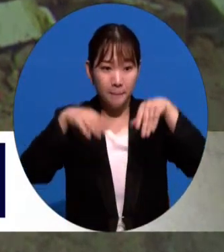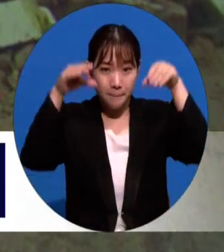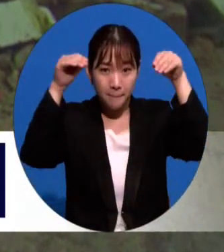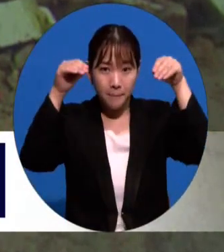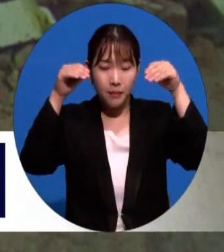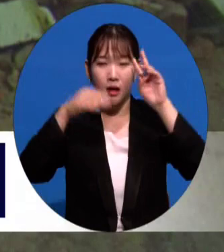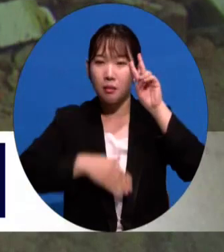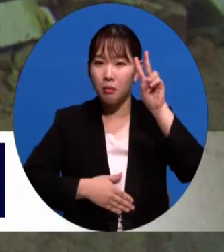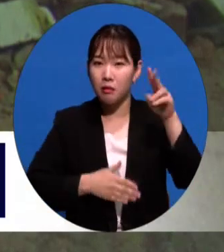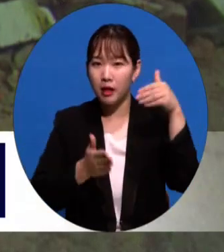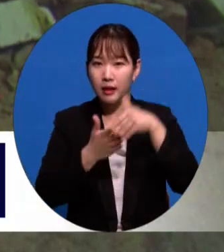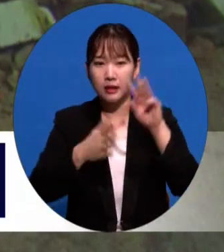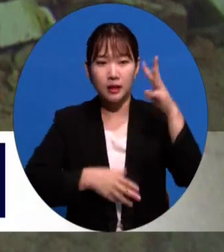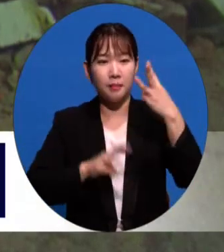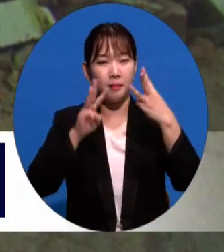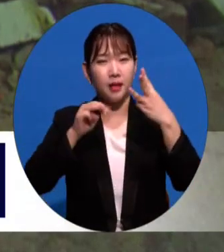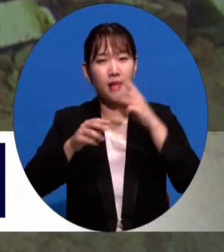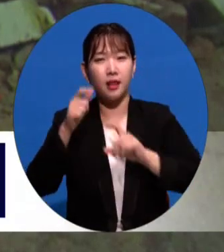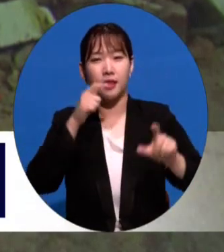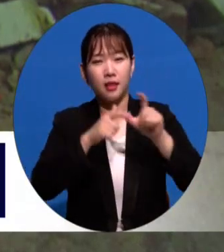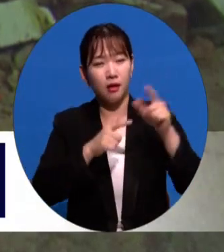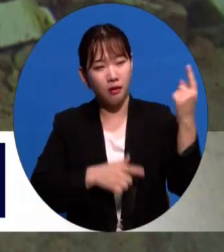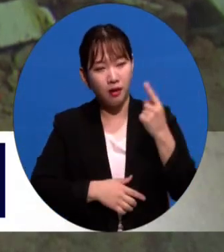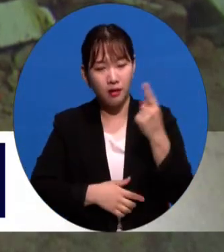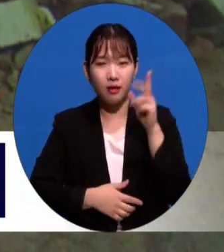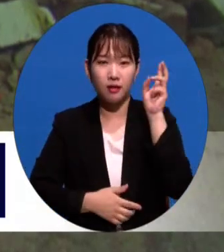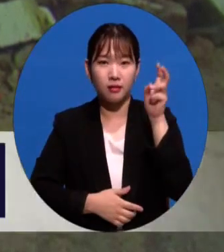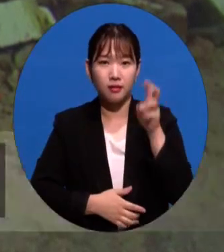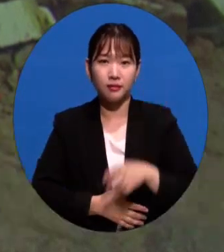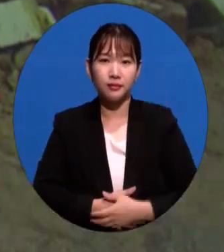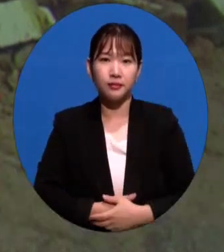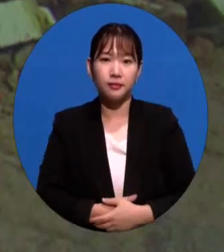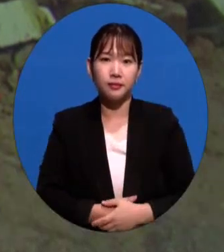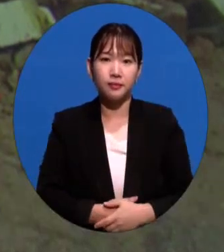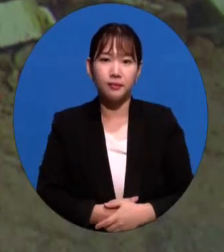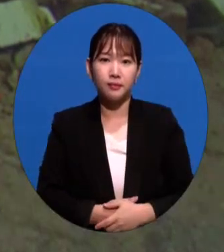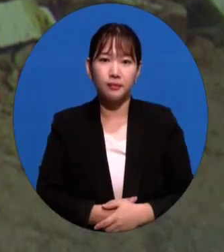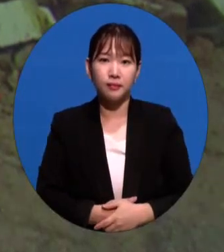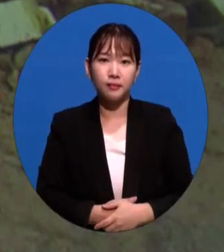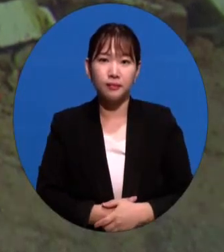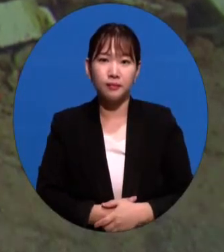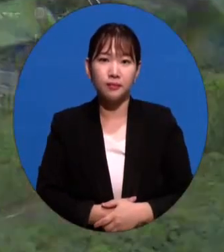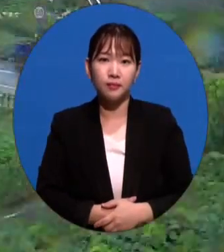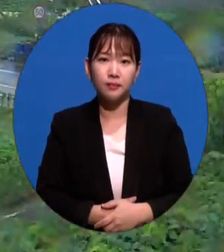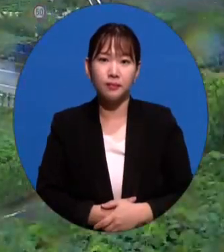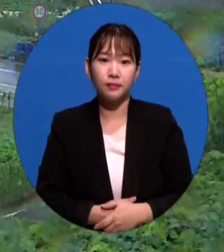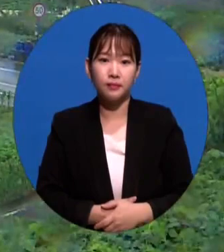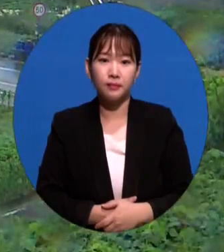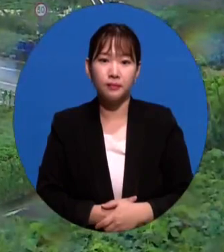비는 모레까지 300mm가 더 내리겠습니다. 서희룡 기자입니다.